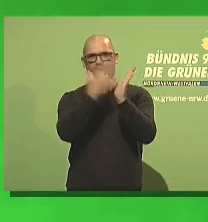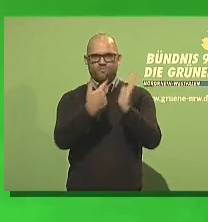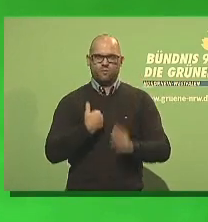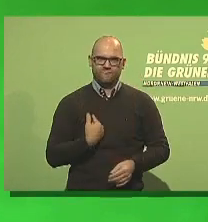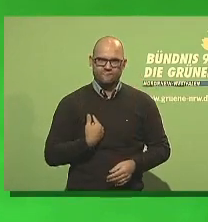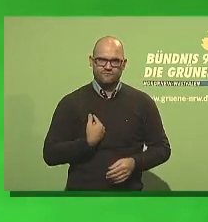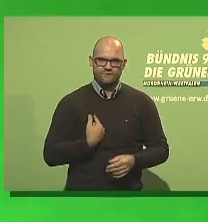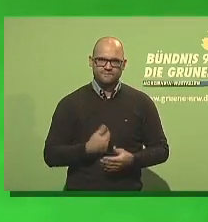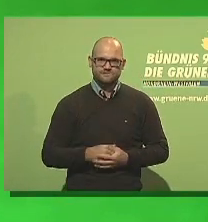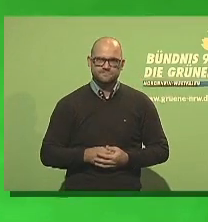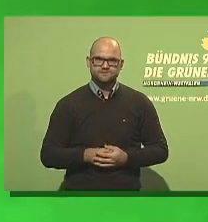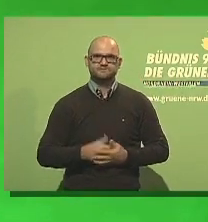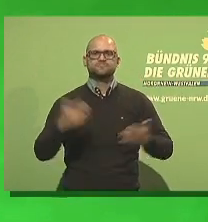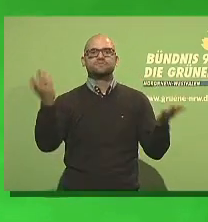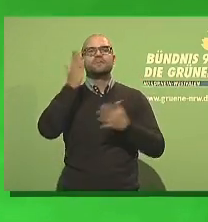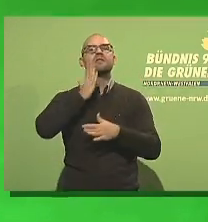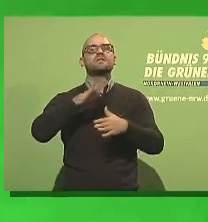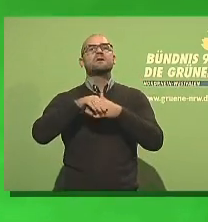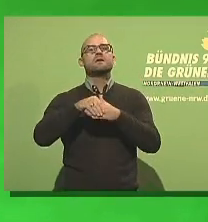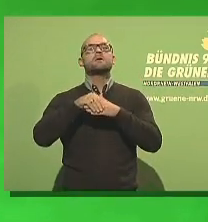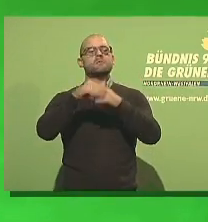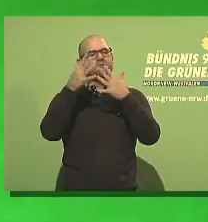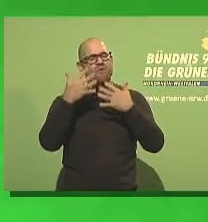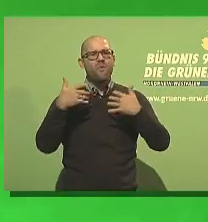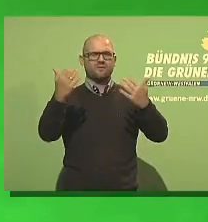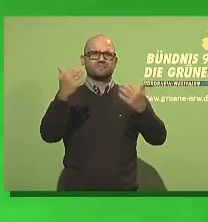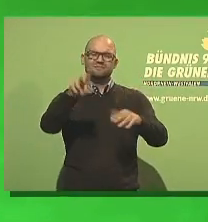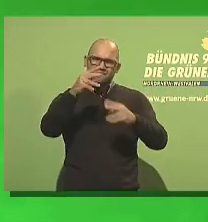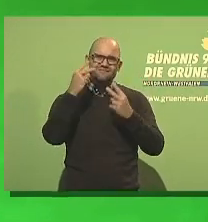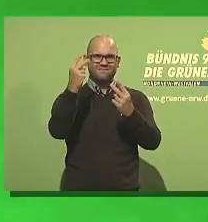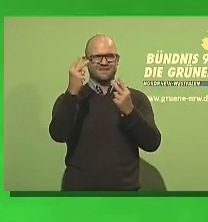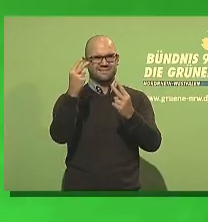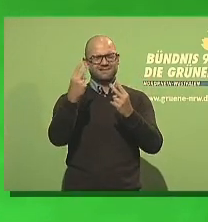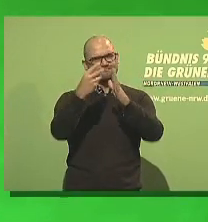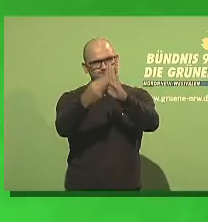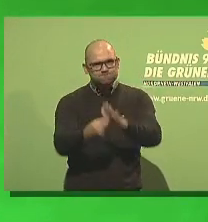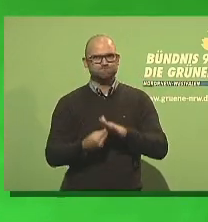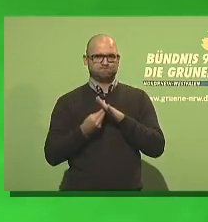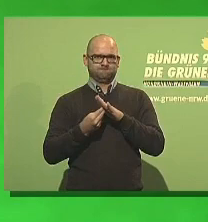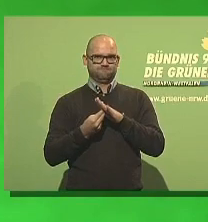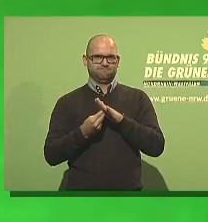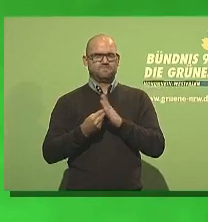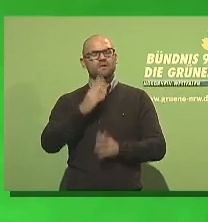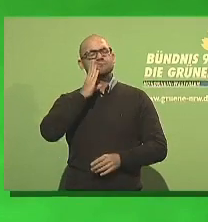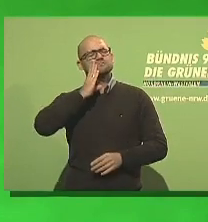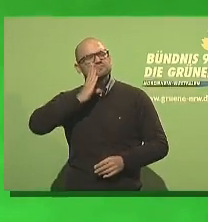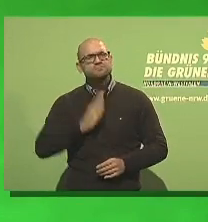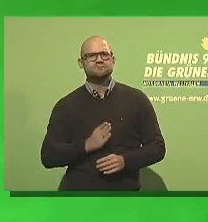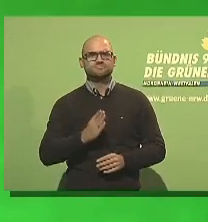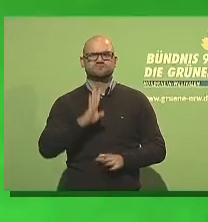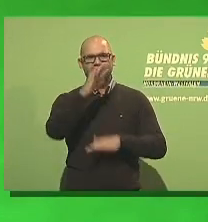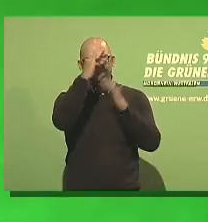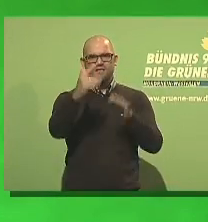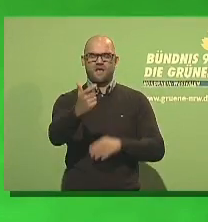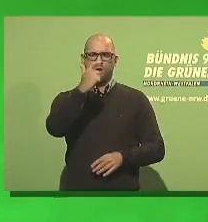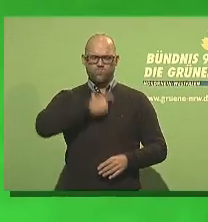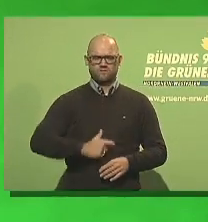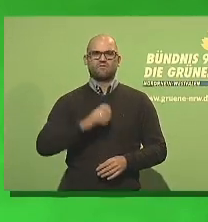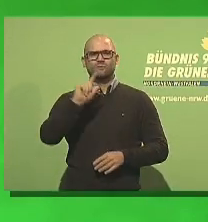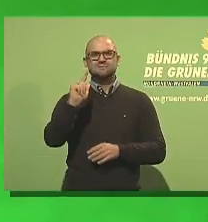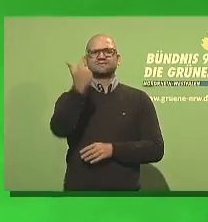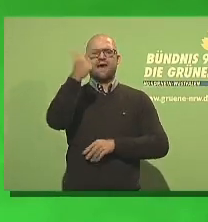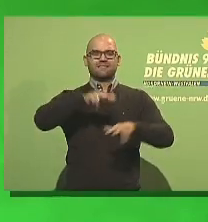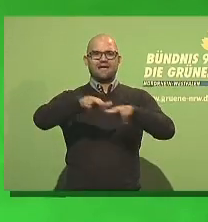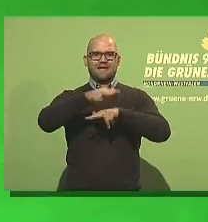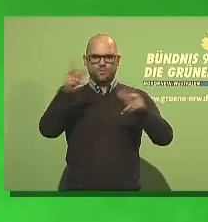Liebe Freundinnen und Freunde, auch dafür brauche ich eure Unterstützung und ich bitte euch um euer Vertrauen für eine zweite Legislaturperiode.